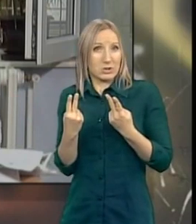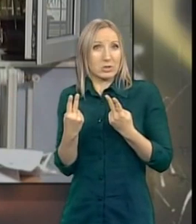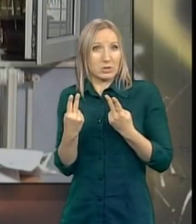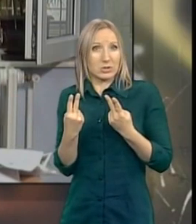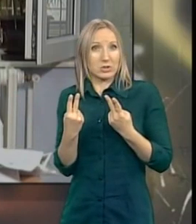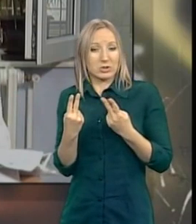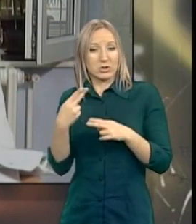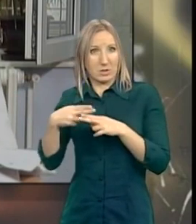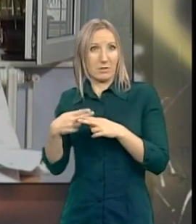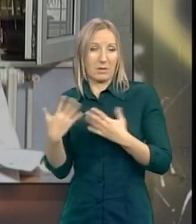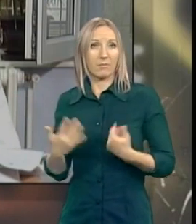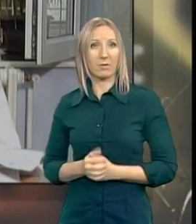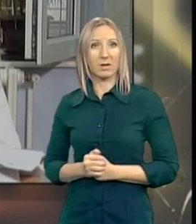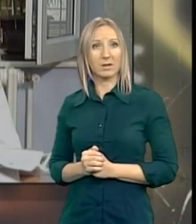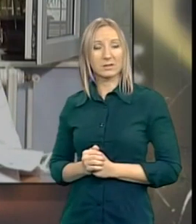nekakvom rangiranju ide,